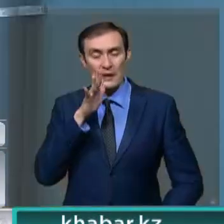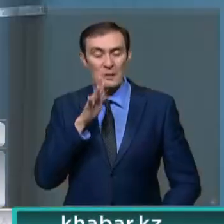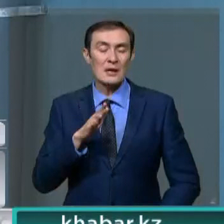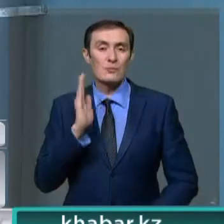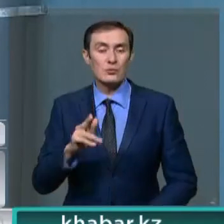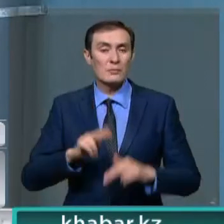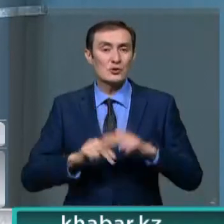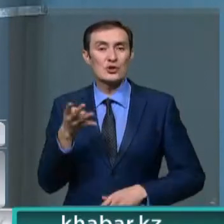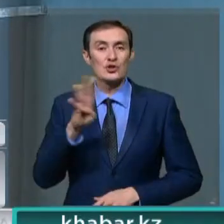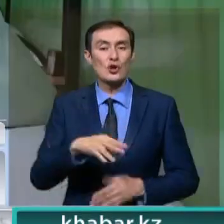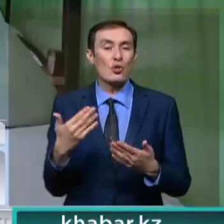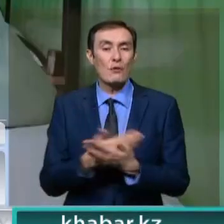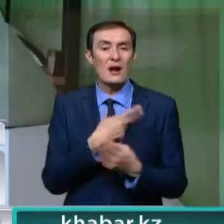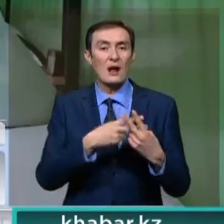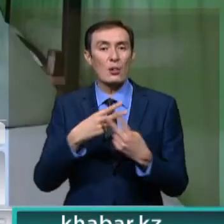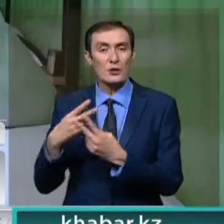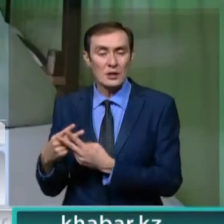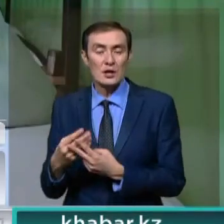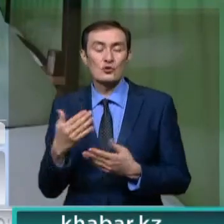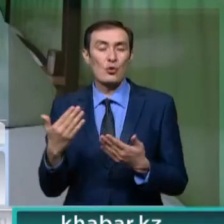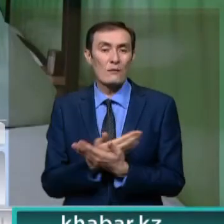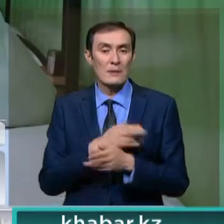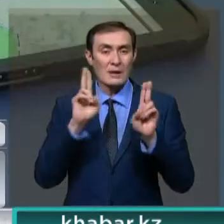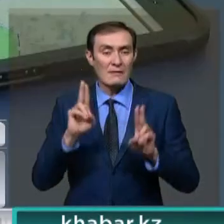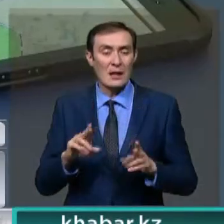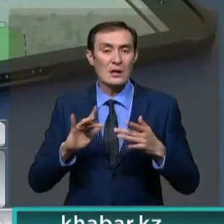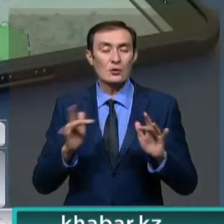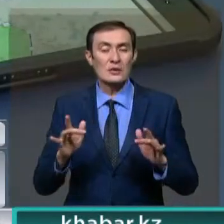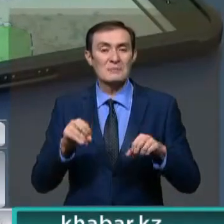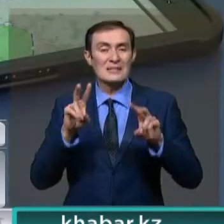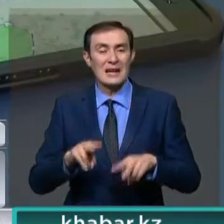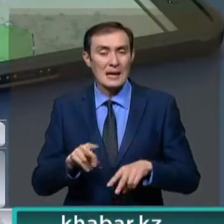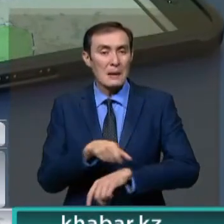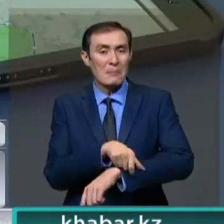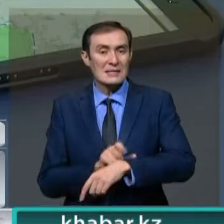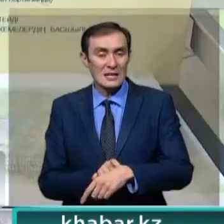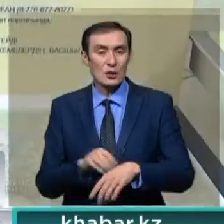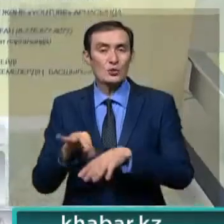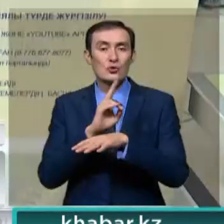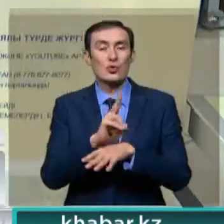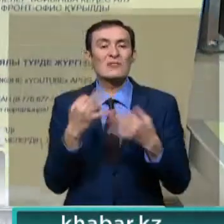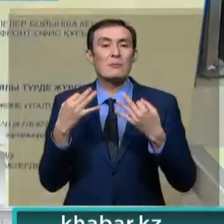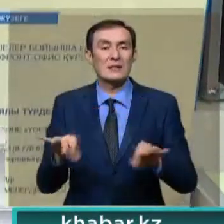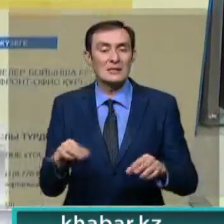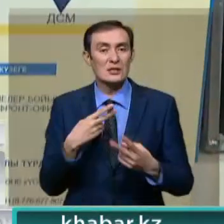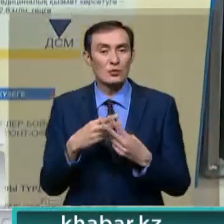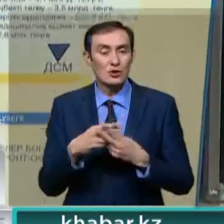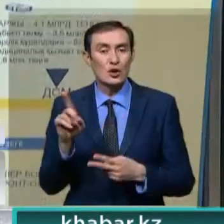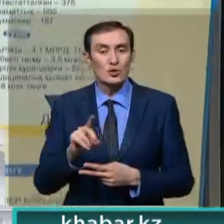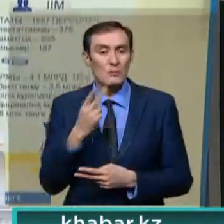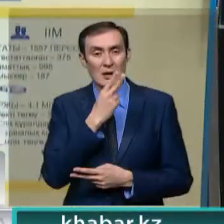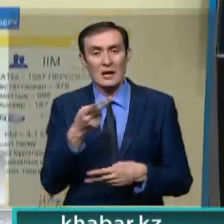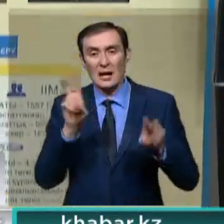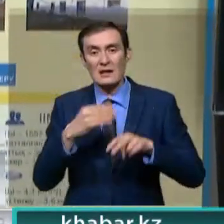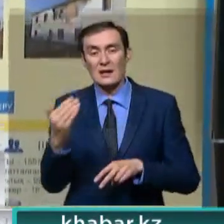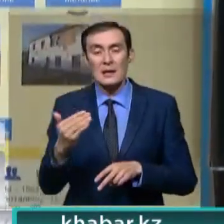построят 4 новые колонии. Еще одно ноу-хау – так называемые электронные браслеты. Маячки надевают только освободившимся заключенным, чтобы контролировать